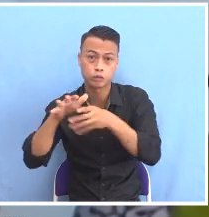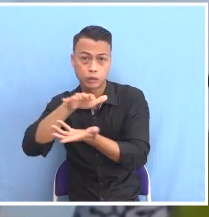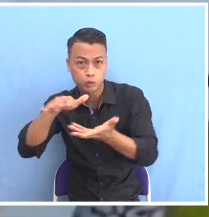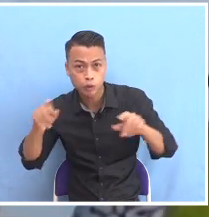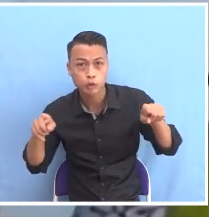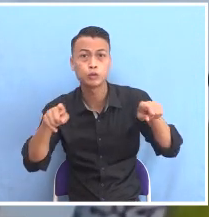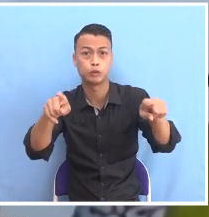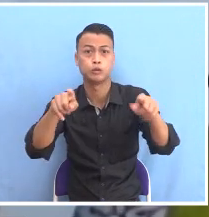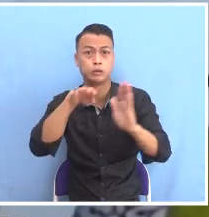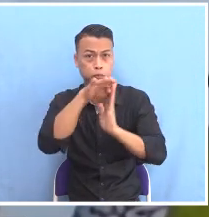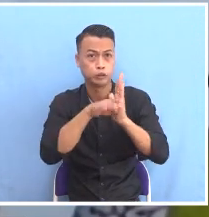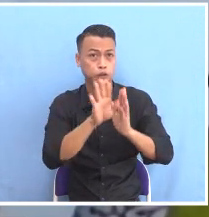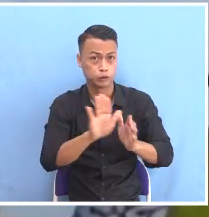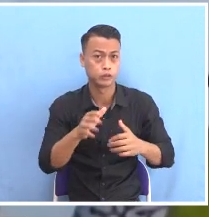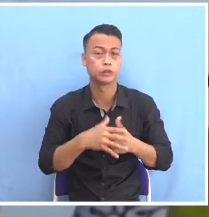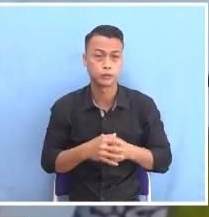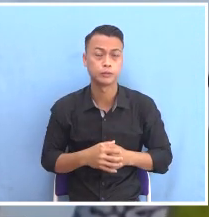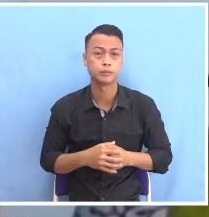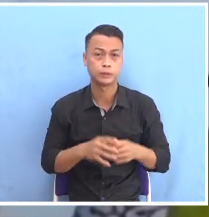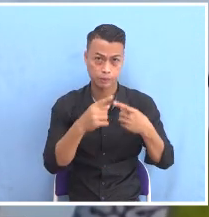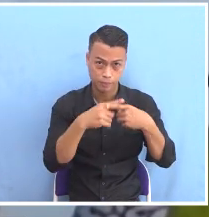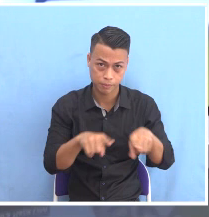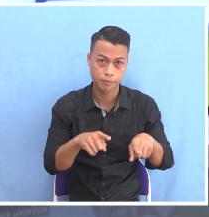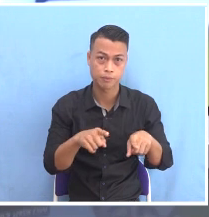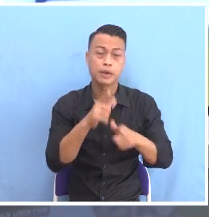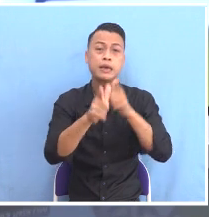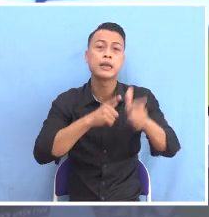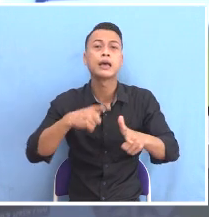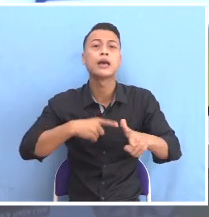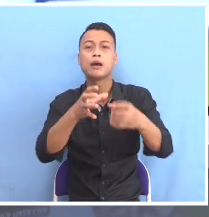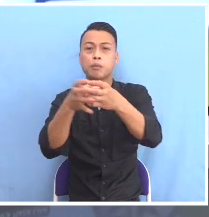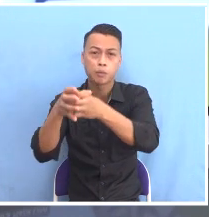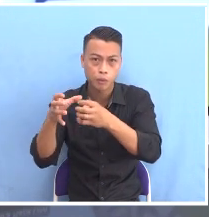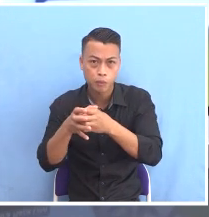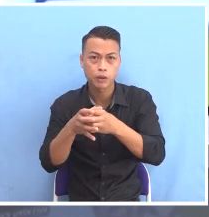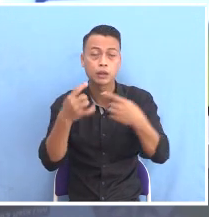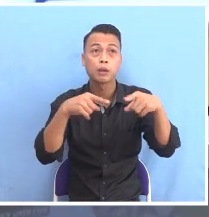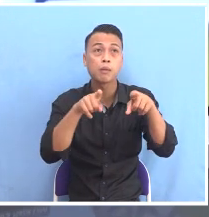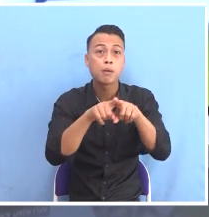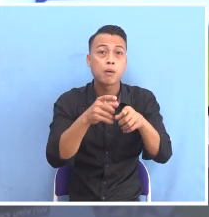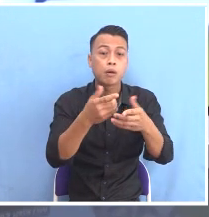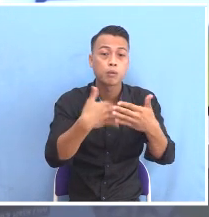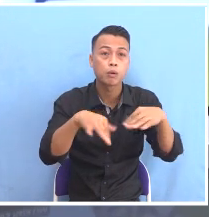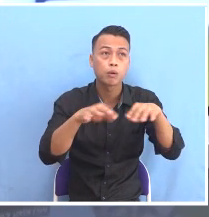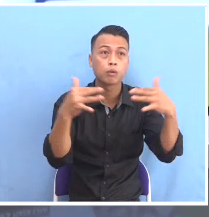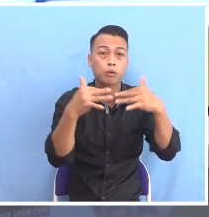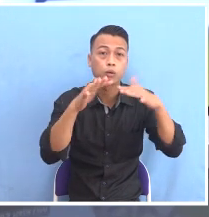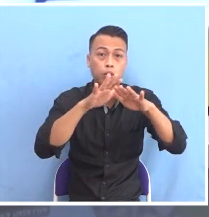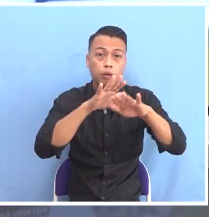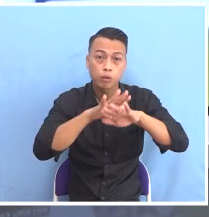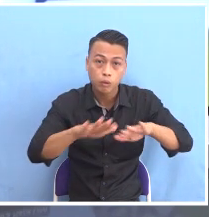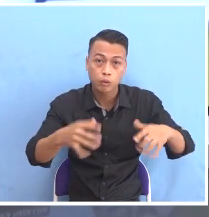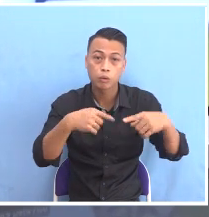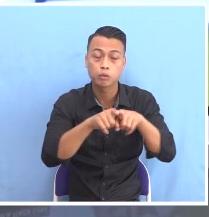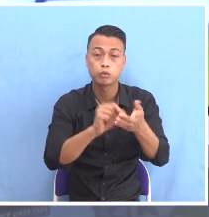တို့ဘက်ကပြင်ဆင်နေကြတာတွေရှိပါတယ်ကြိုးပမ်းနေကြတာတွေရှိတယ်ဒါပေမဲ့တိုင်းရင်းသားဆေဖွဲ့ပြင်လက်မှတ်မထိုးရသေးတဲ့ပုဂ္ဂိုလ်